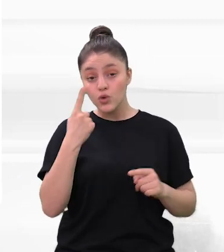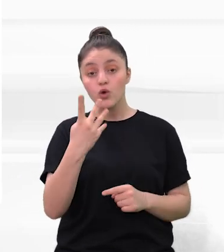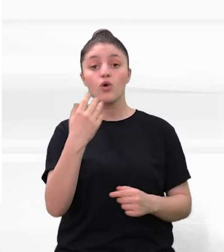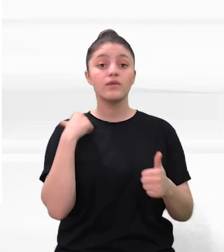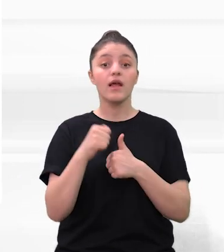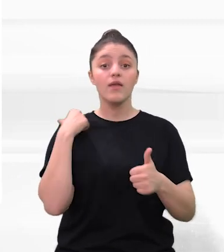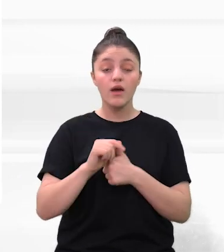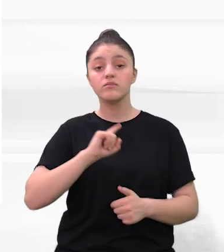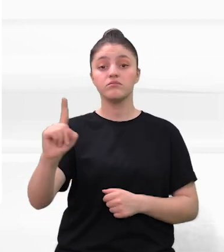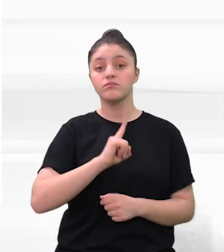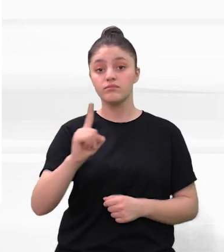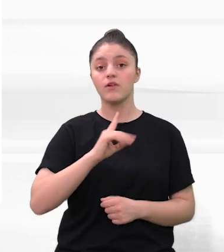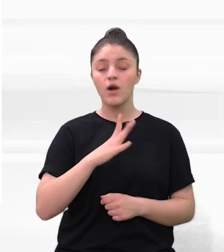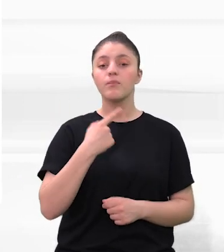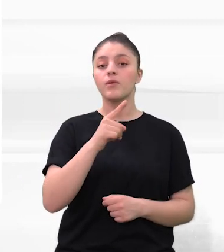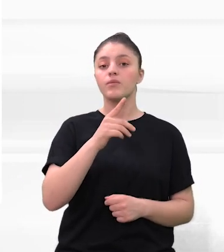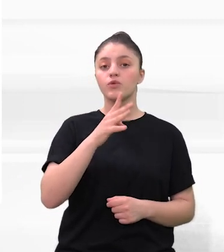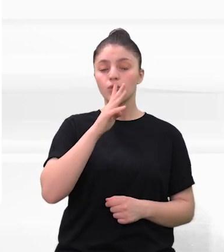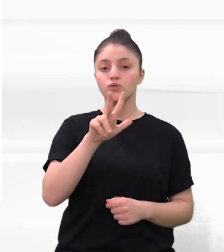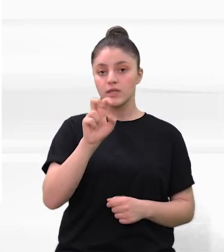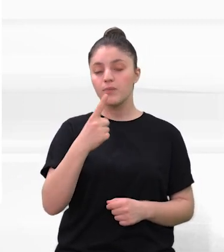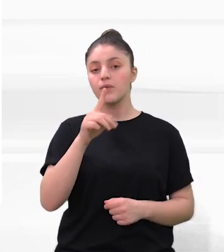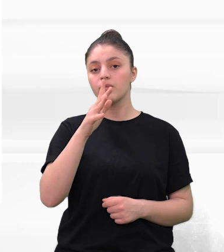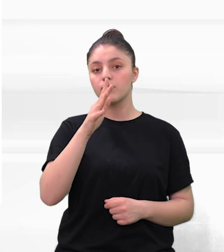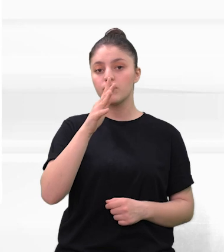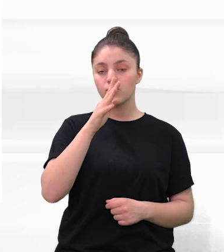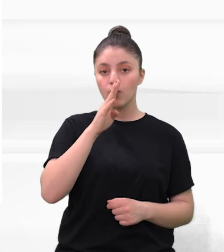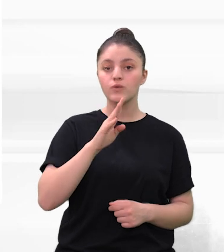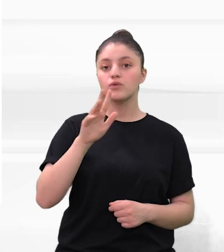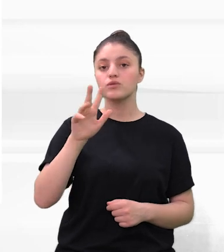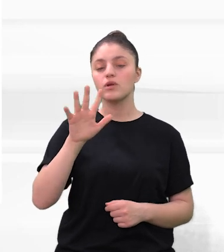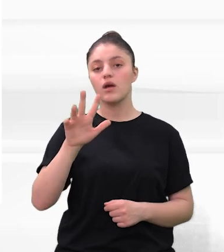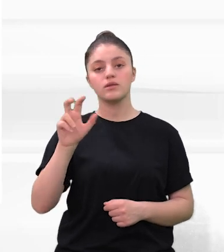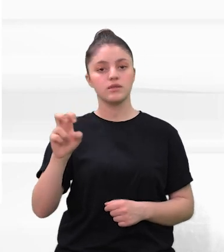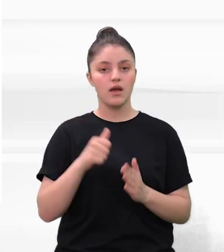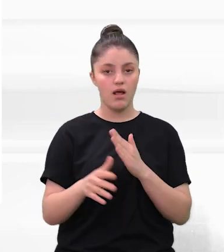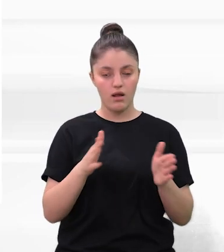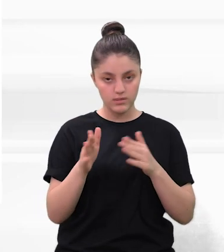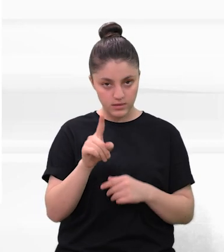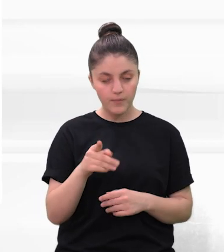tane sefer düzenlemiştir 1538 1553 yılları arasında Doğu cevabınız pes seçeneğim